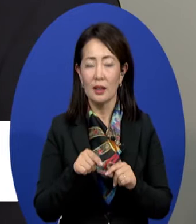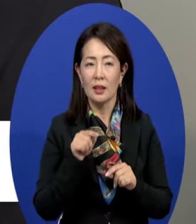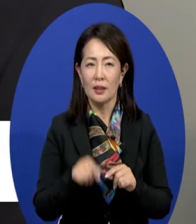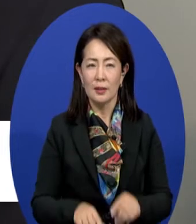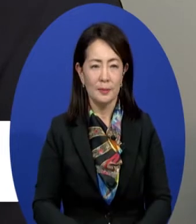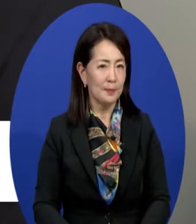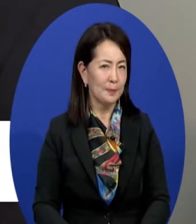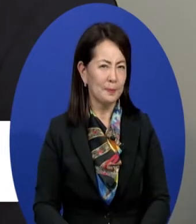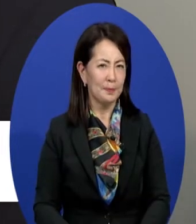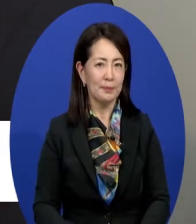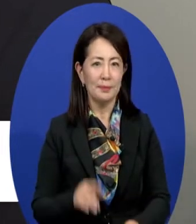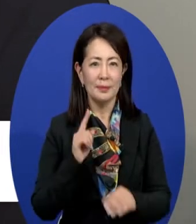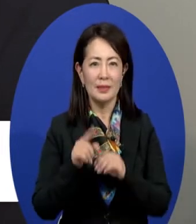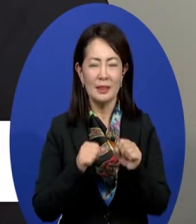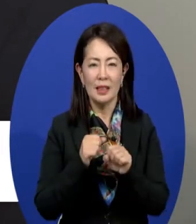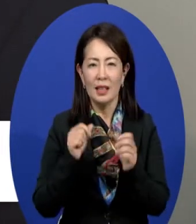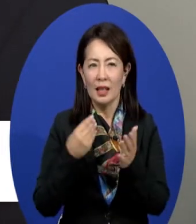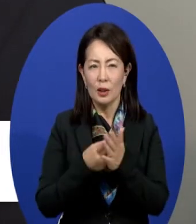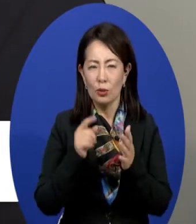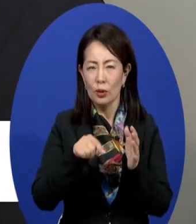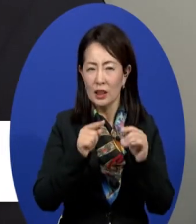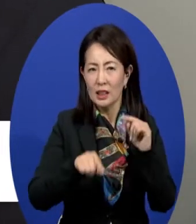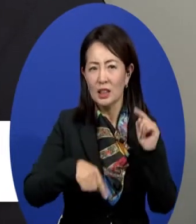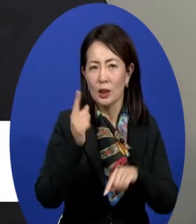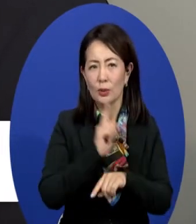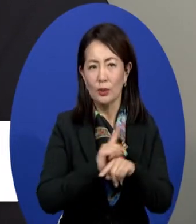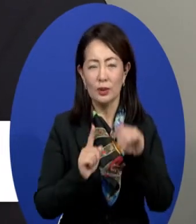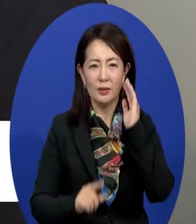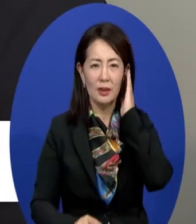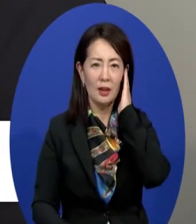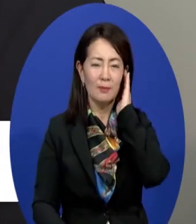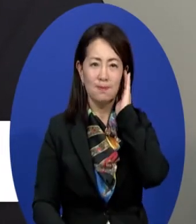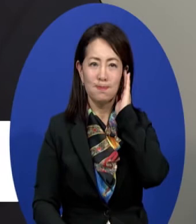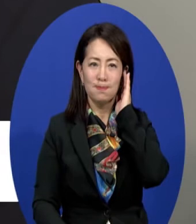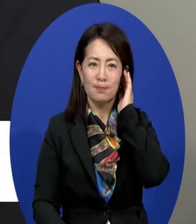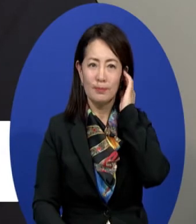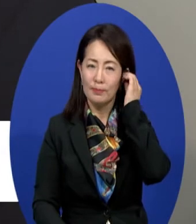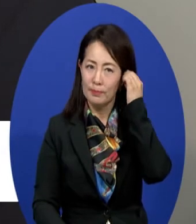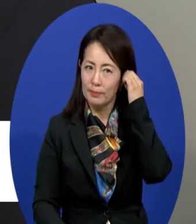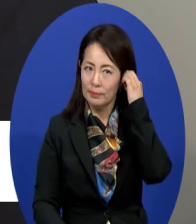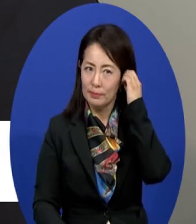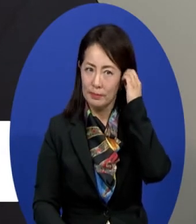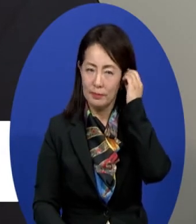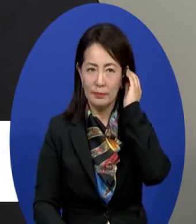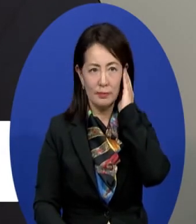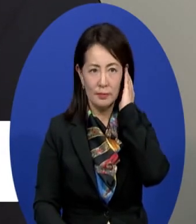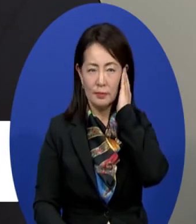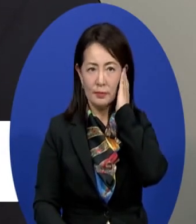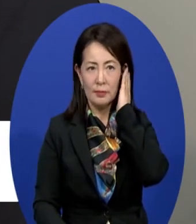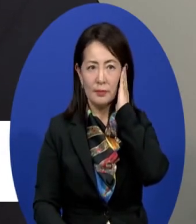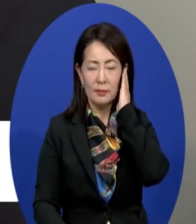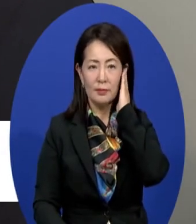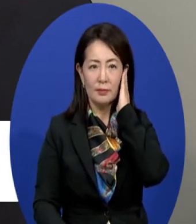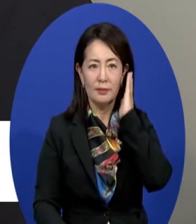дүнтэй ялангуяа эмзэг бүлэг чиглэсэн байдлаар илүү үр дүнтэй хэрэгжүүлж чадах юм бол бас төдийлөн энэ өндөр өсөлт гэмүү иргэд ирэх